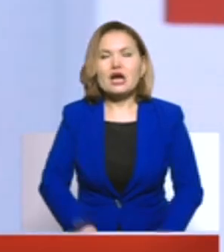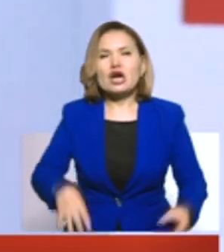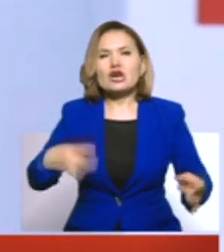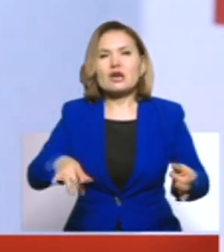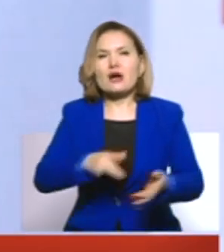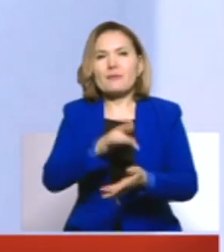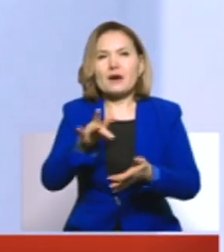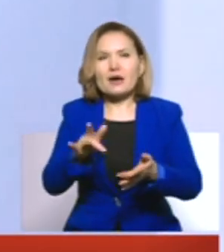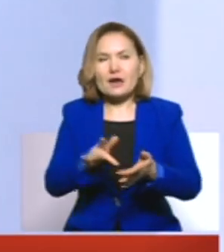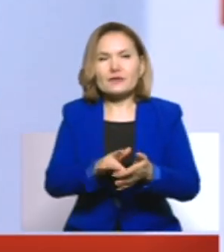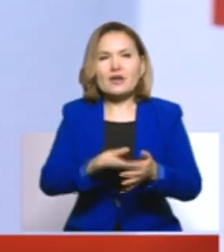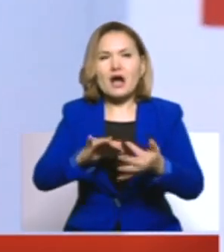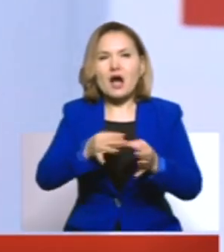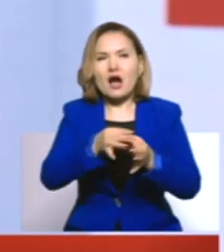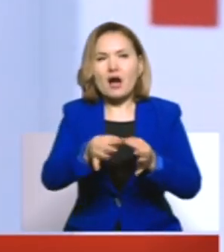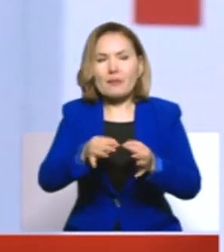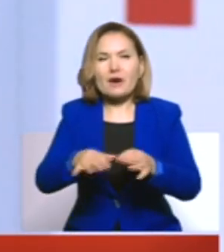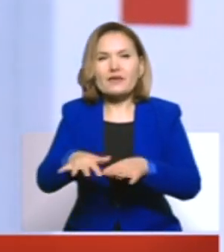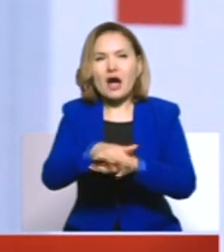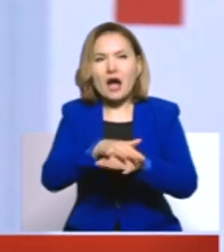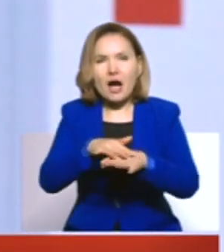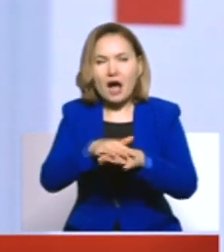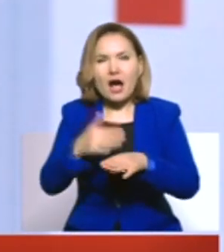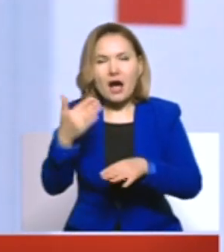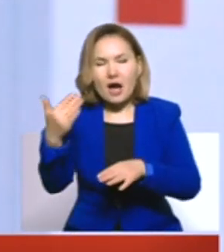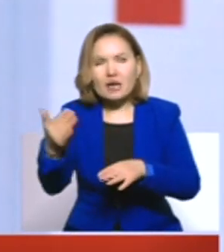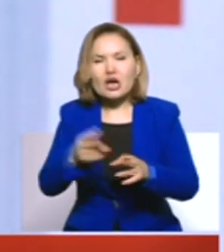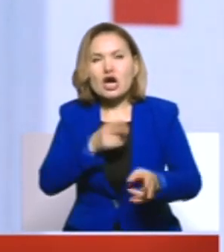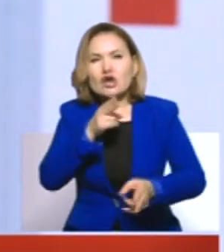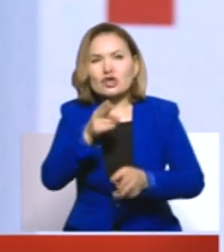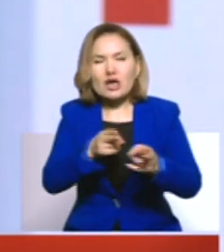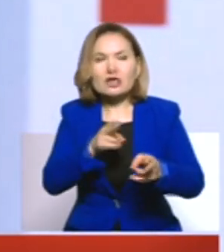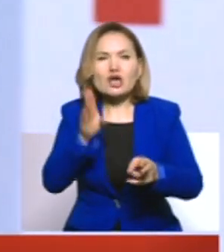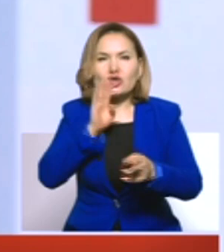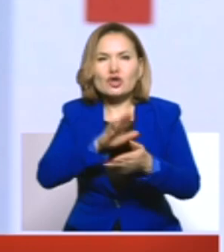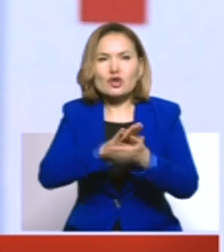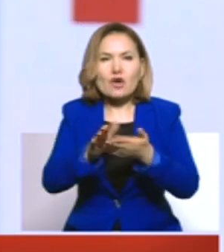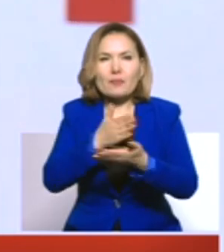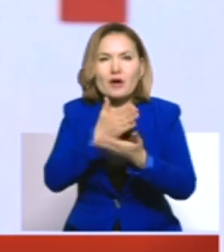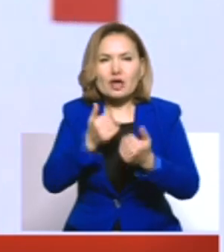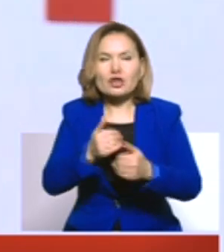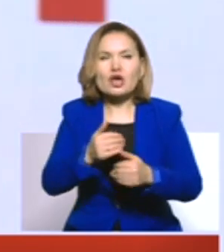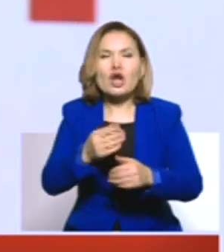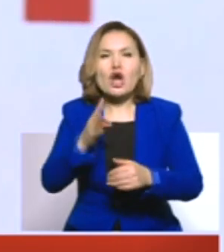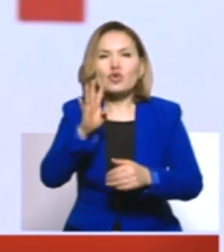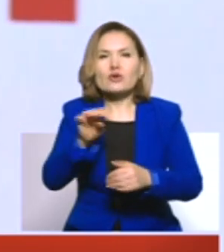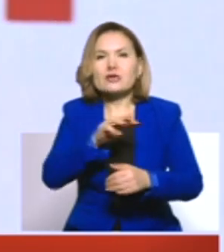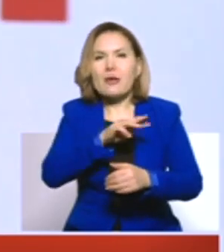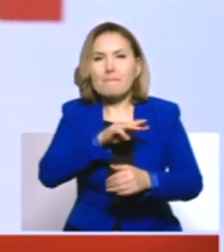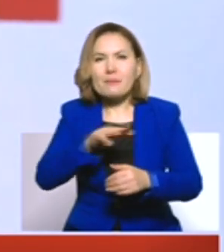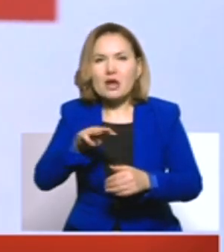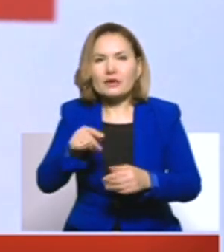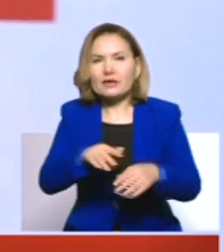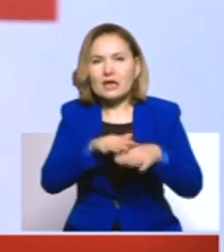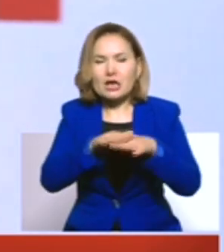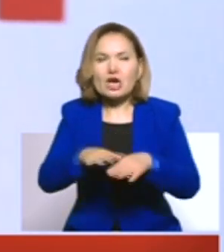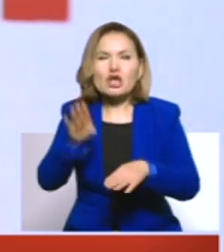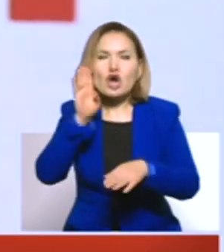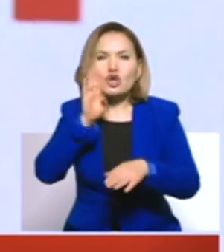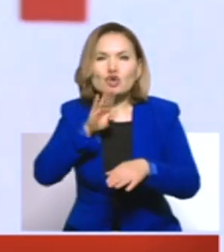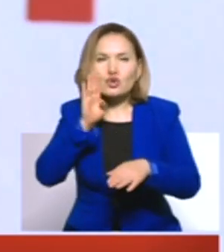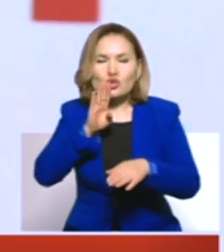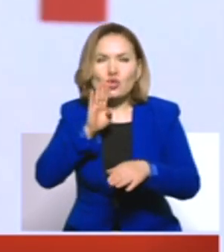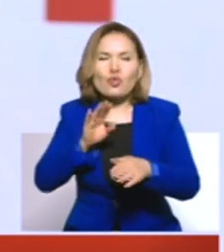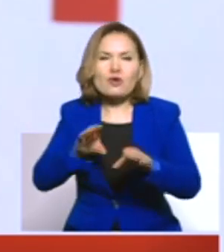Жамбылдағы Жарлысу ауылының халқы 3 жылдан бері таза ауыз суға жарымай келеді. Өткені 400 миллион теңгеге тұрғызылған су сору